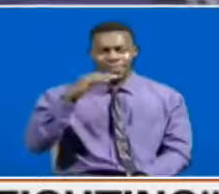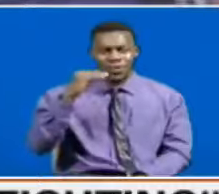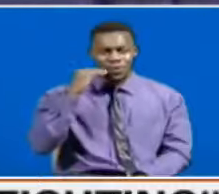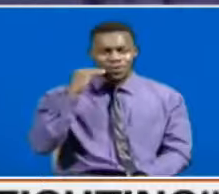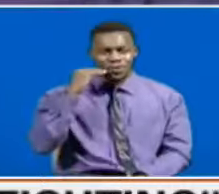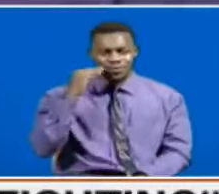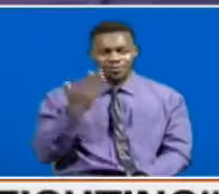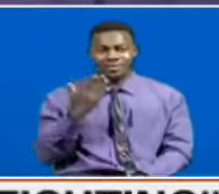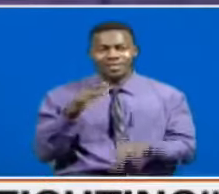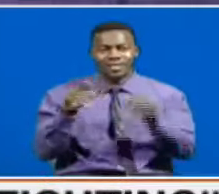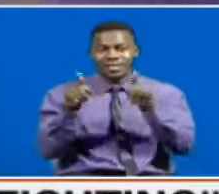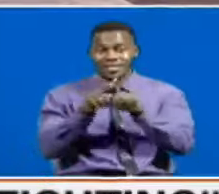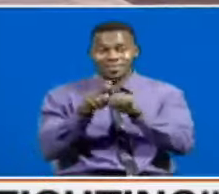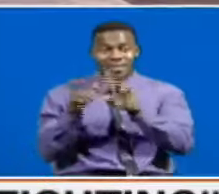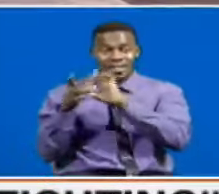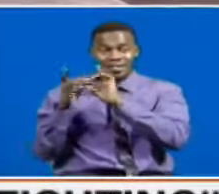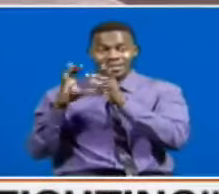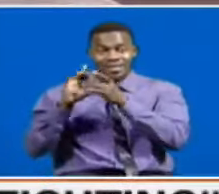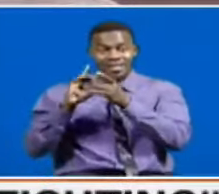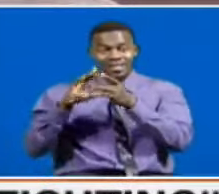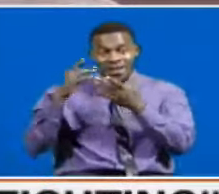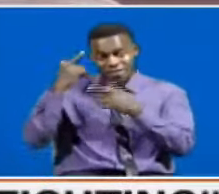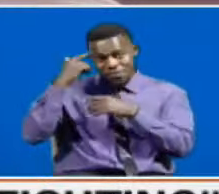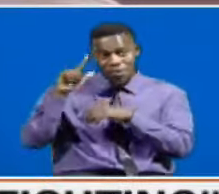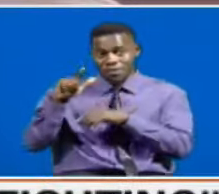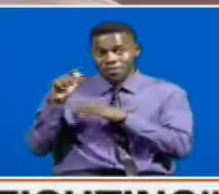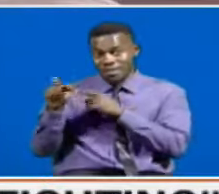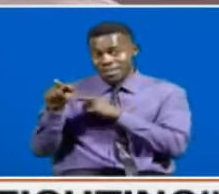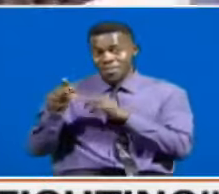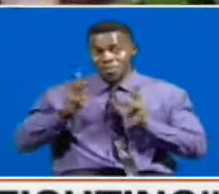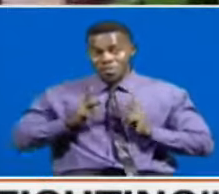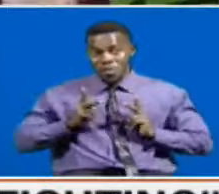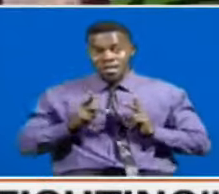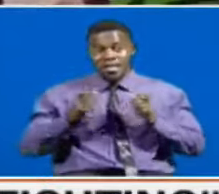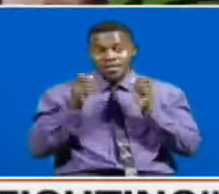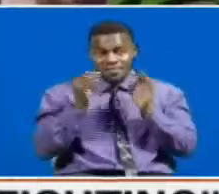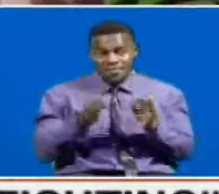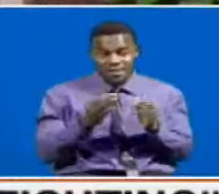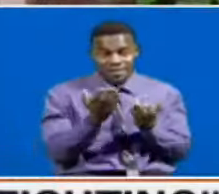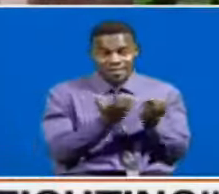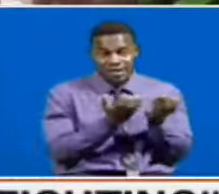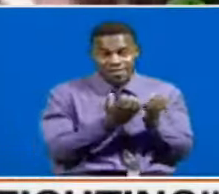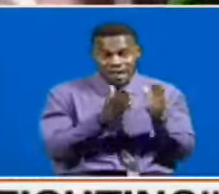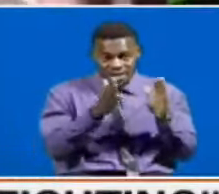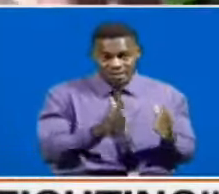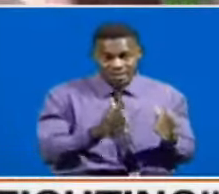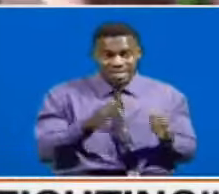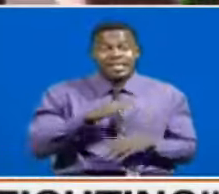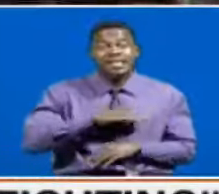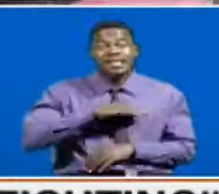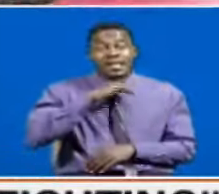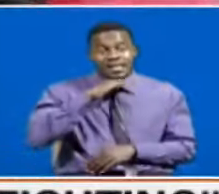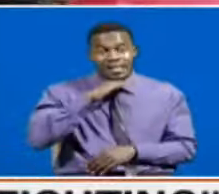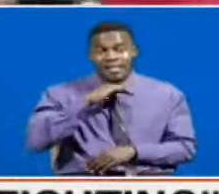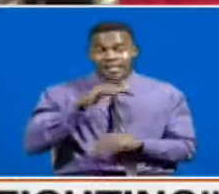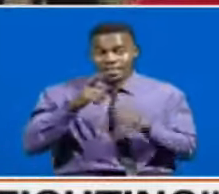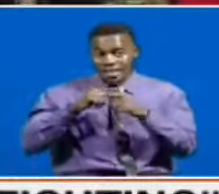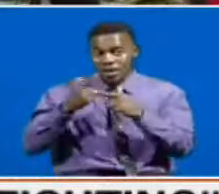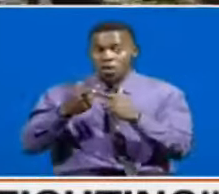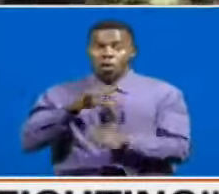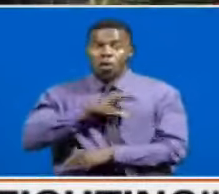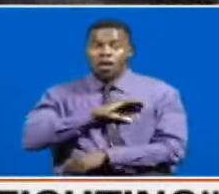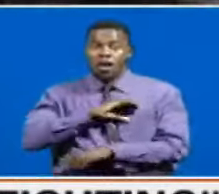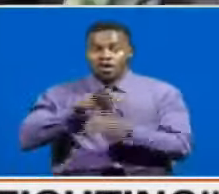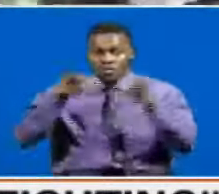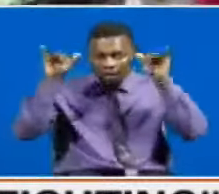Kwa mafungamano ya tamaduni za jamii ya Idaho, mauti yanaposababishwa na fahali, mmiliki ambaye ni Seneta Khalwale kwa mara